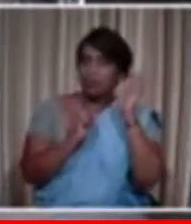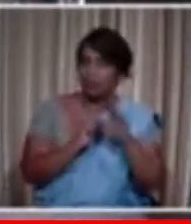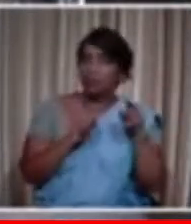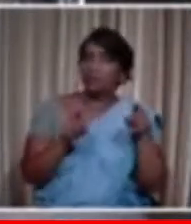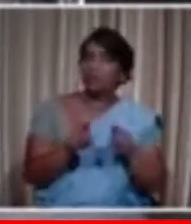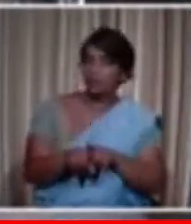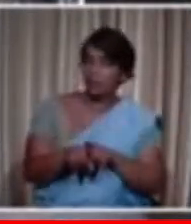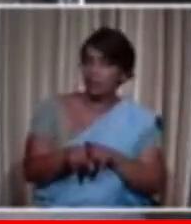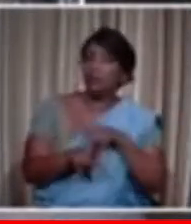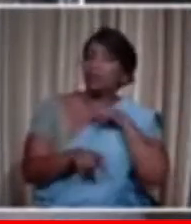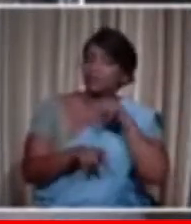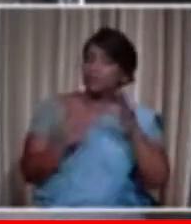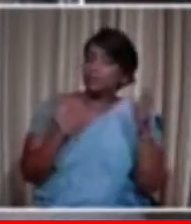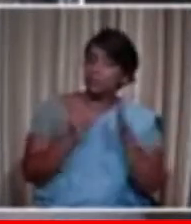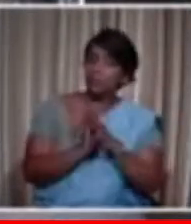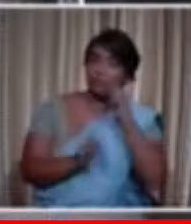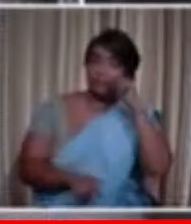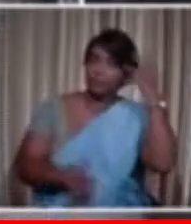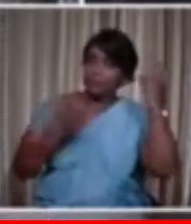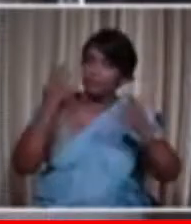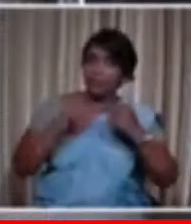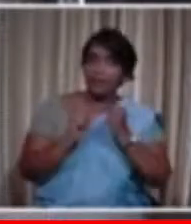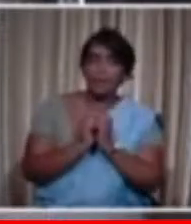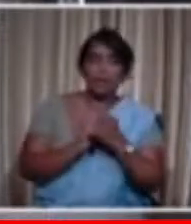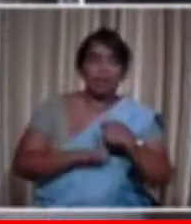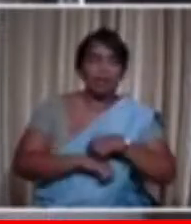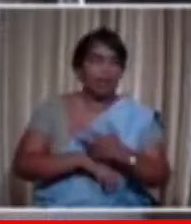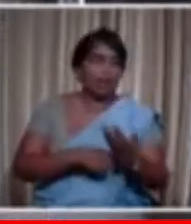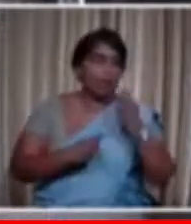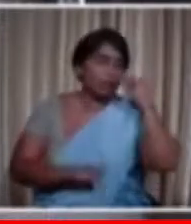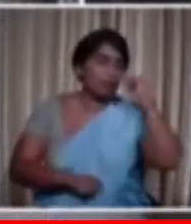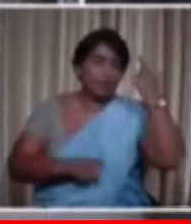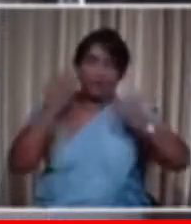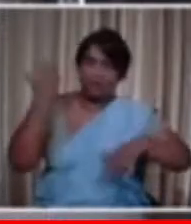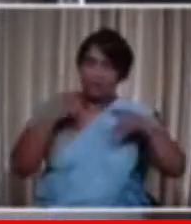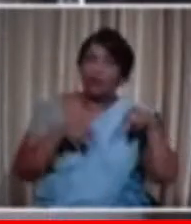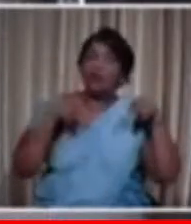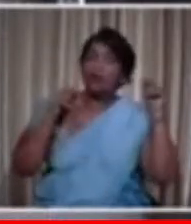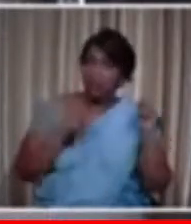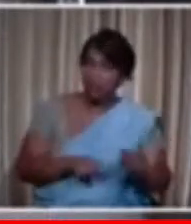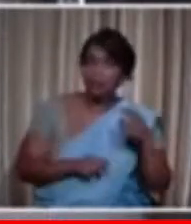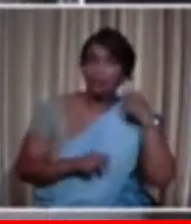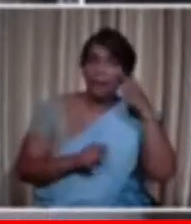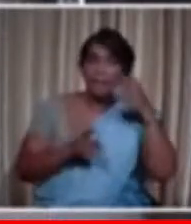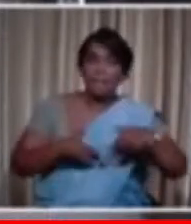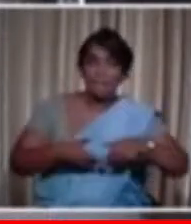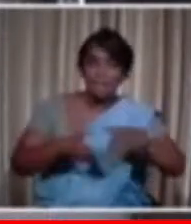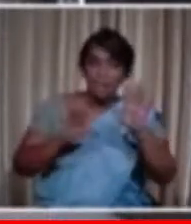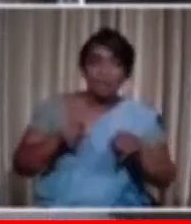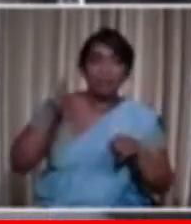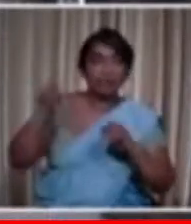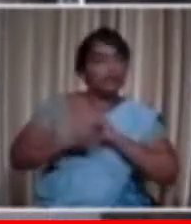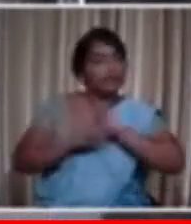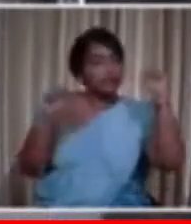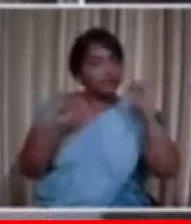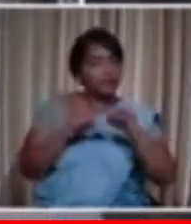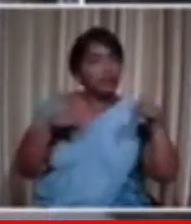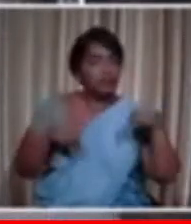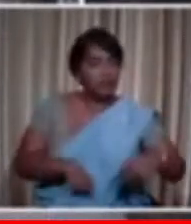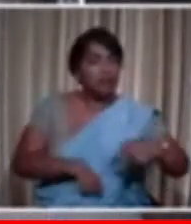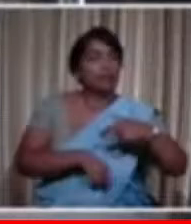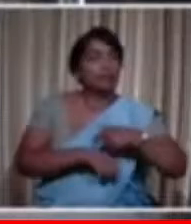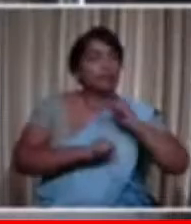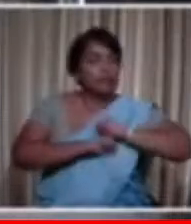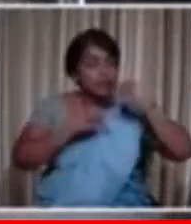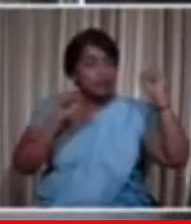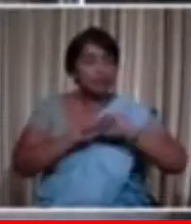සිද්ධ වුණාද? ඒත් එක්කම මිනිස් පය මොනතරම් ප්‍රමාණයක් අපිට අහිමි වුණාද? අදත් ඔබ දන්නවා මහපාරේ සිද්ධ වෙන වැඩ වර්ජන මේ මොහොතේත්